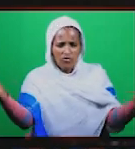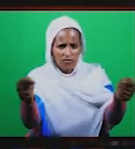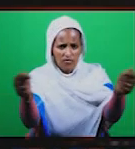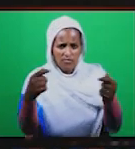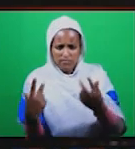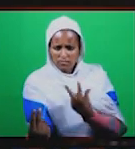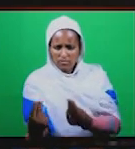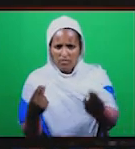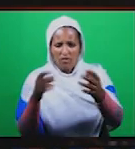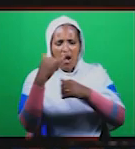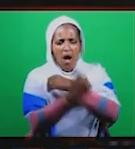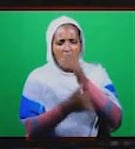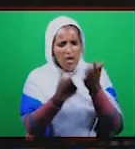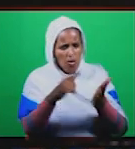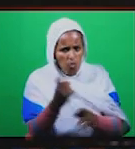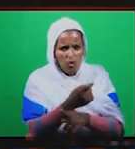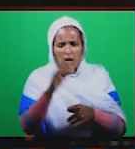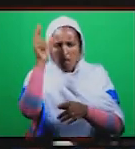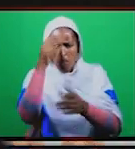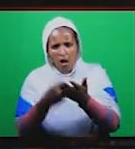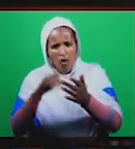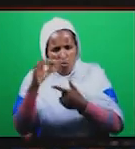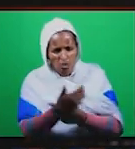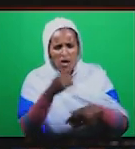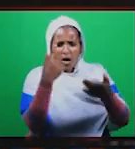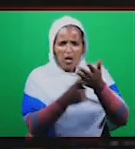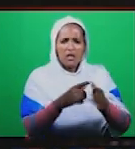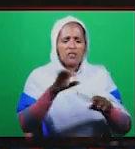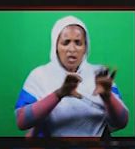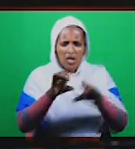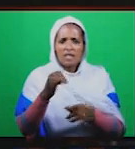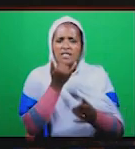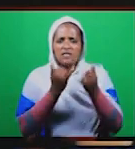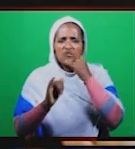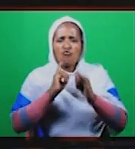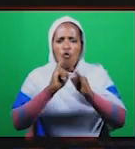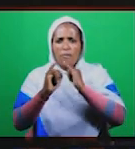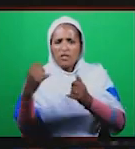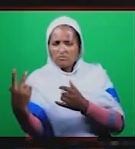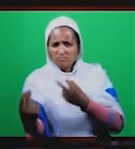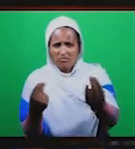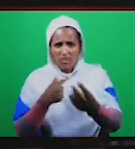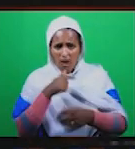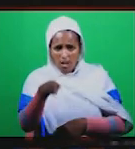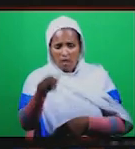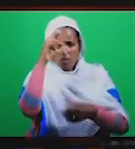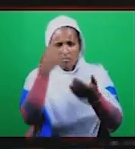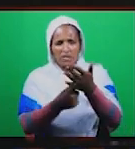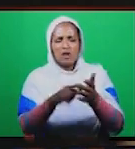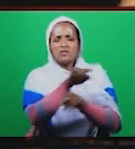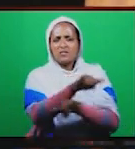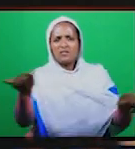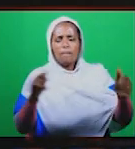መቻል አለባችሁ። ትፍርፍራፊ የሚያገኙም በጎን የሚቆሰቆሱና አገራችሁ እንዲሆነ ባህላችሁ